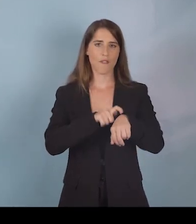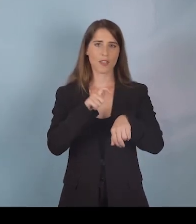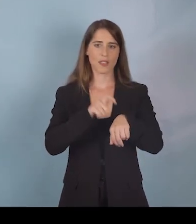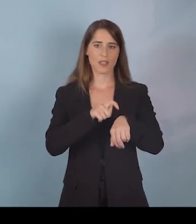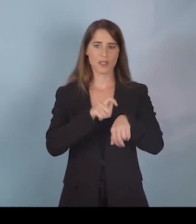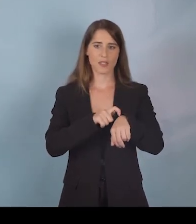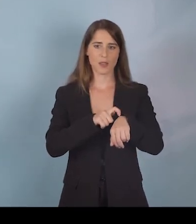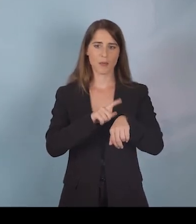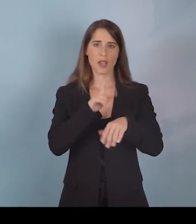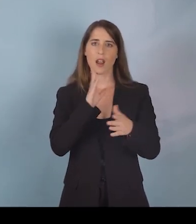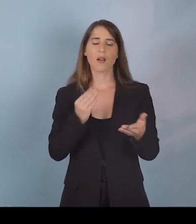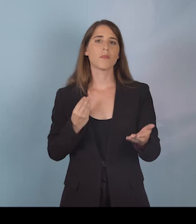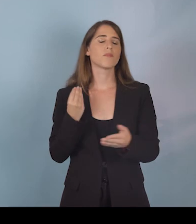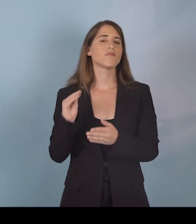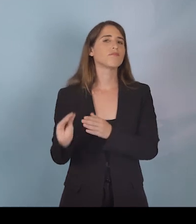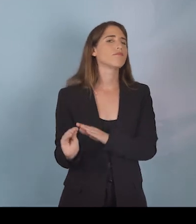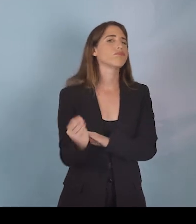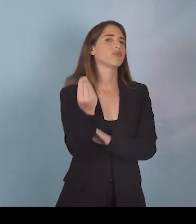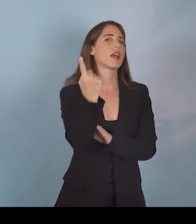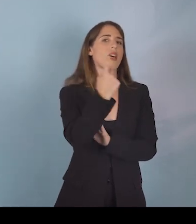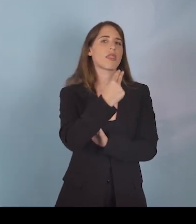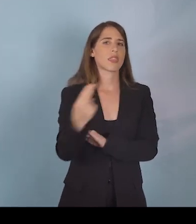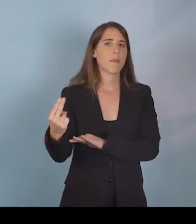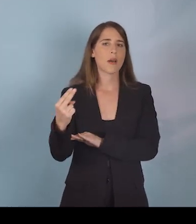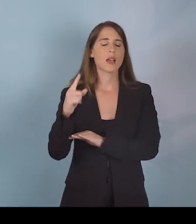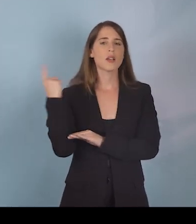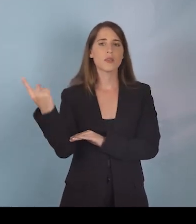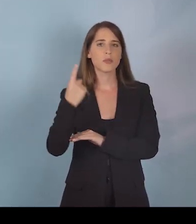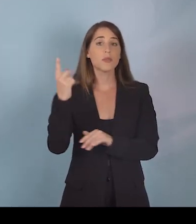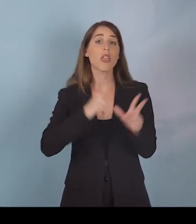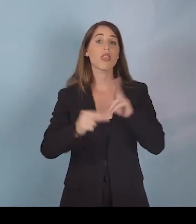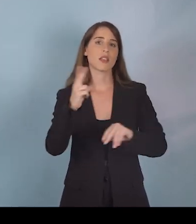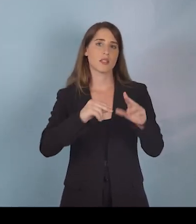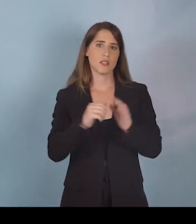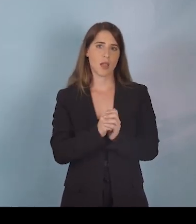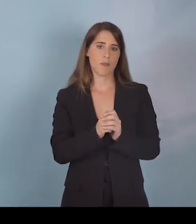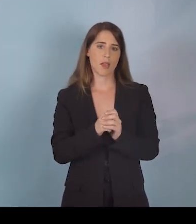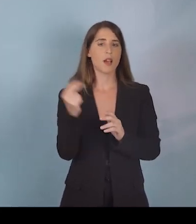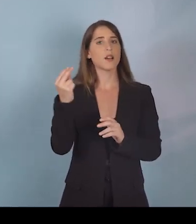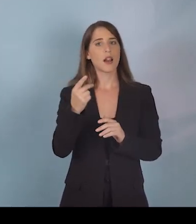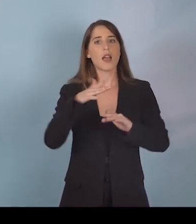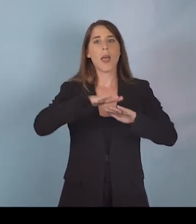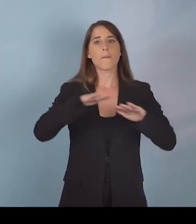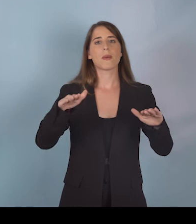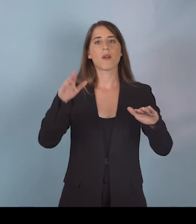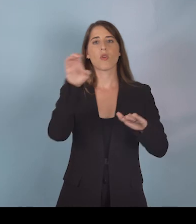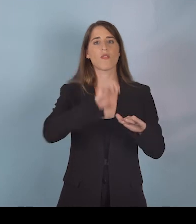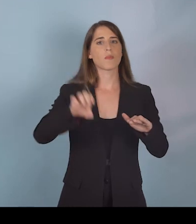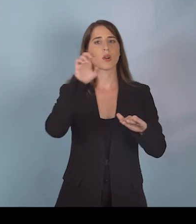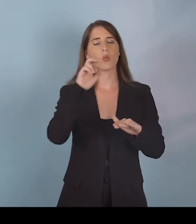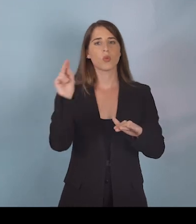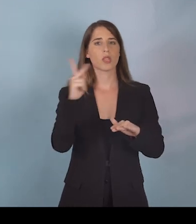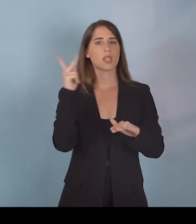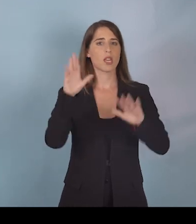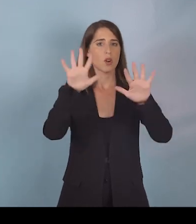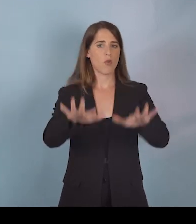Θα ήθελα σε αυτό το σημείο να φέρω ένα θέμα το οποίο δεν το συζητάμε αρκετά συχνά. Σε επίπεδο βέβαια Ευρωπαϊκού Κοινοβουλίου